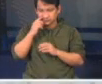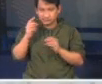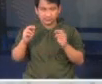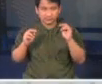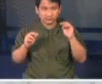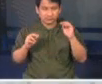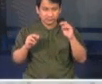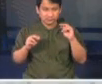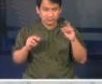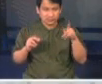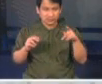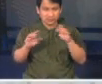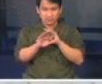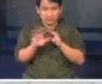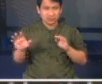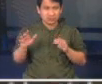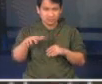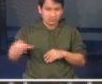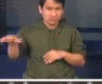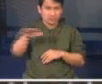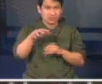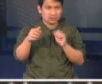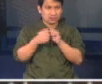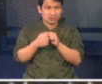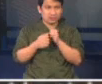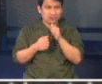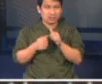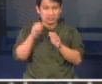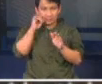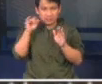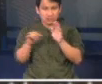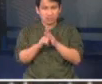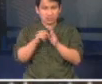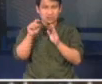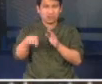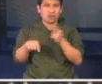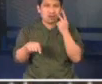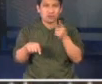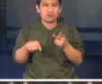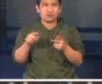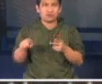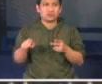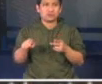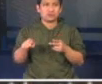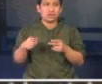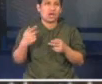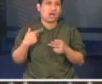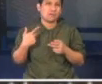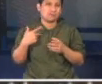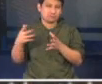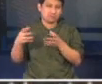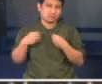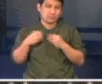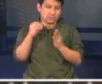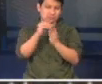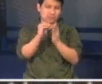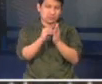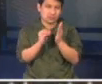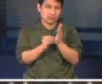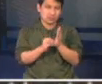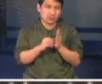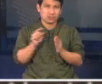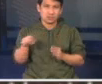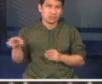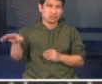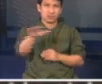NDF, pati kayong lahat, I am identifying you because I have seen the records. You are